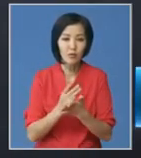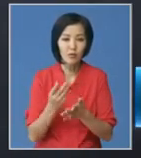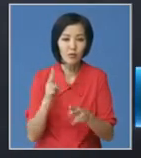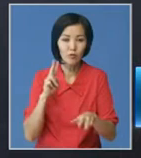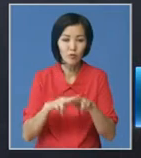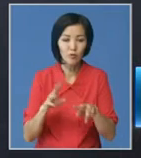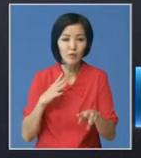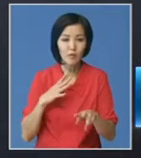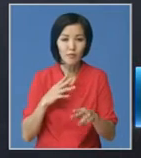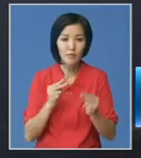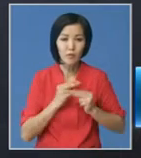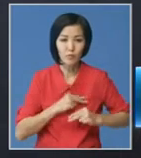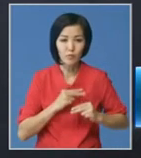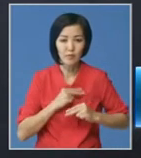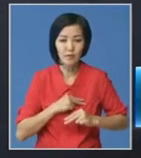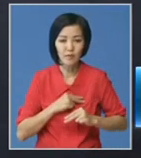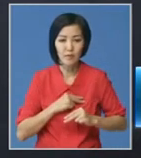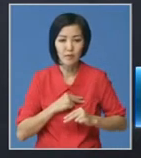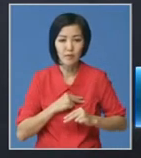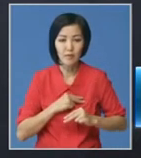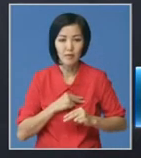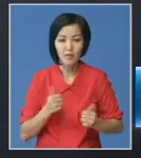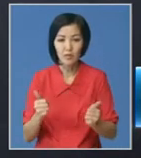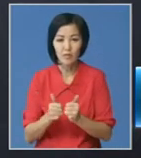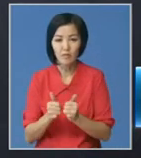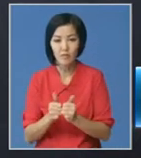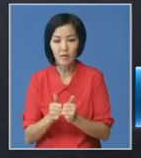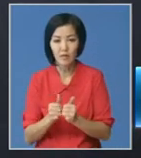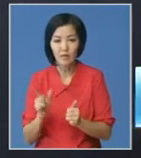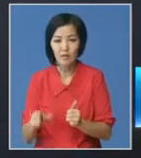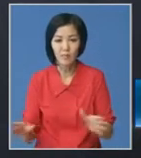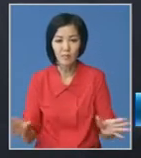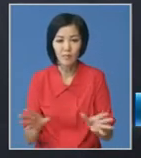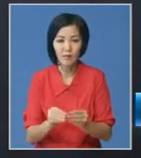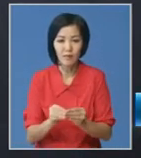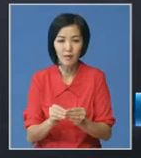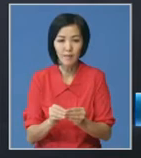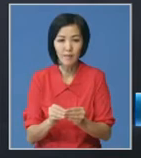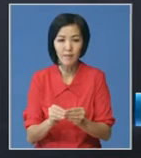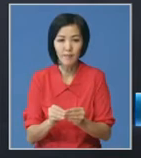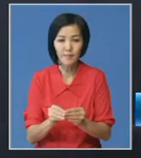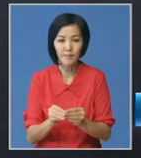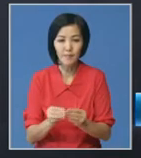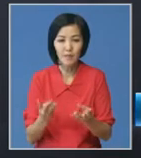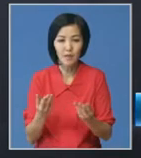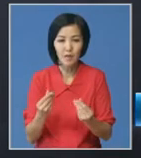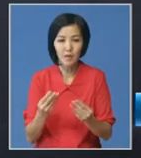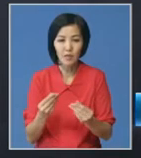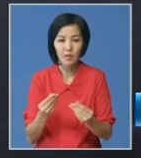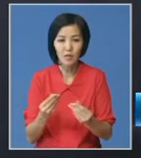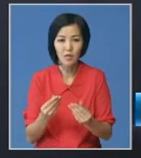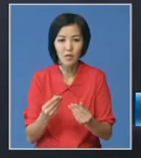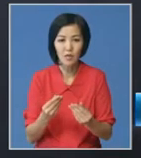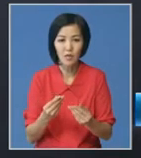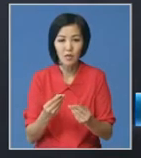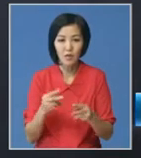жаңағы қасымдағы адам мекемін, соғымын жоқ. Сонмен ақша алған, соң қасында тұрған